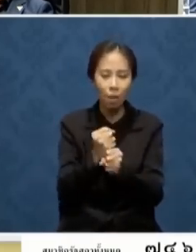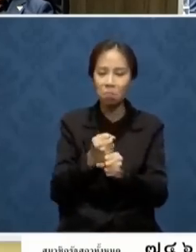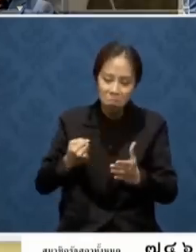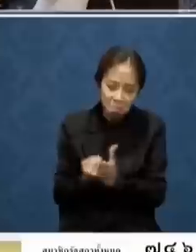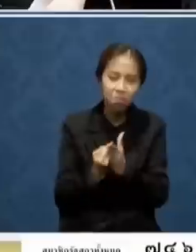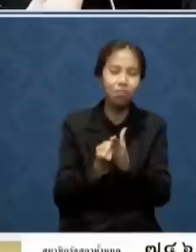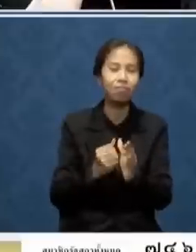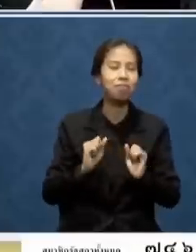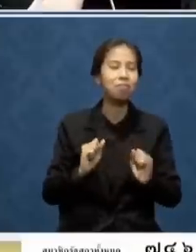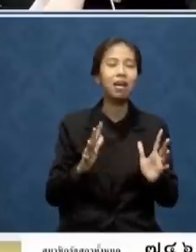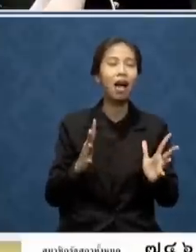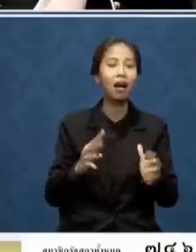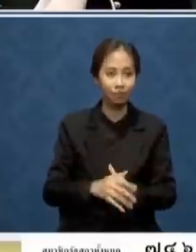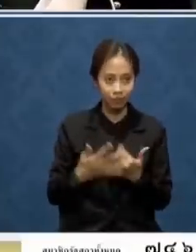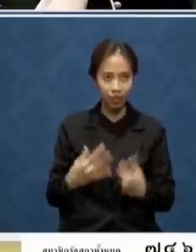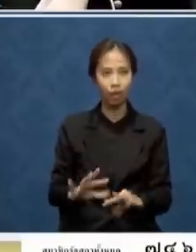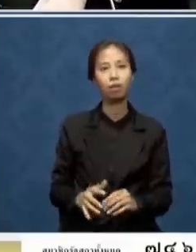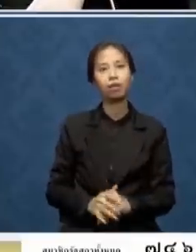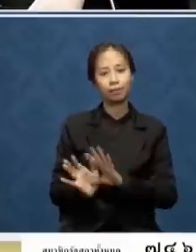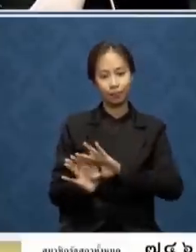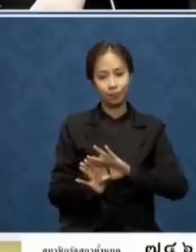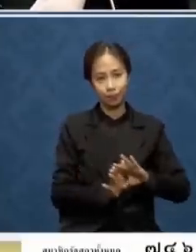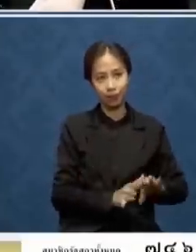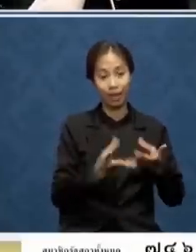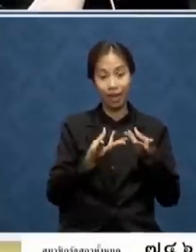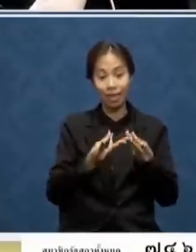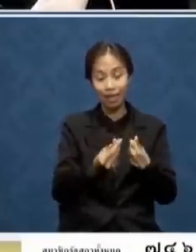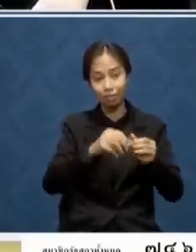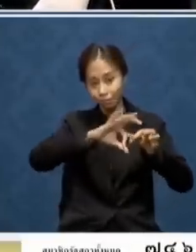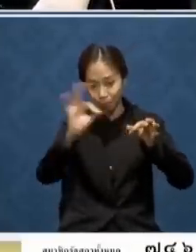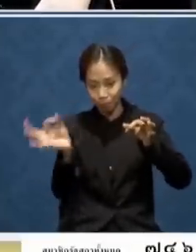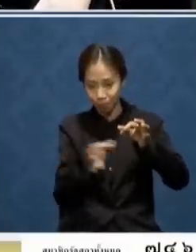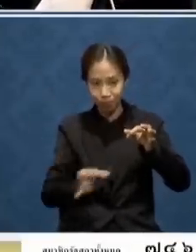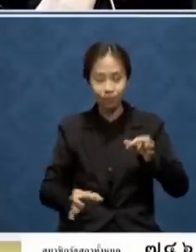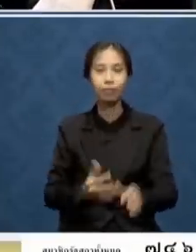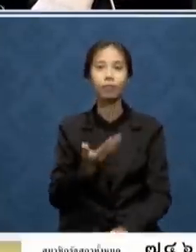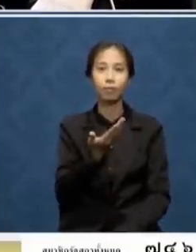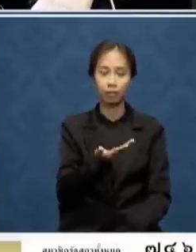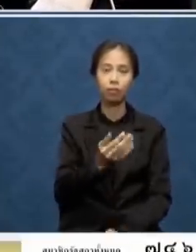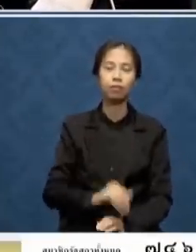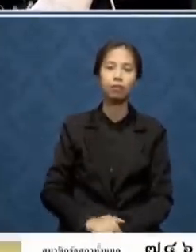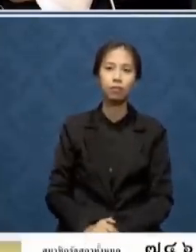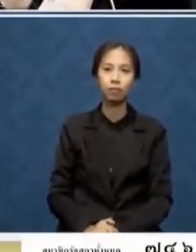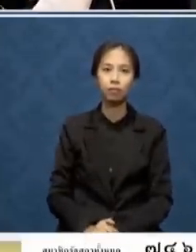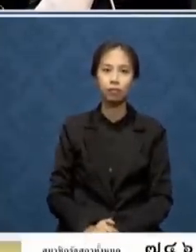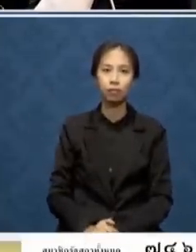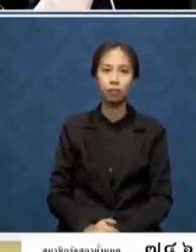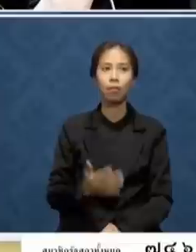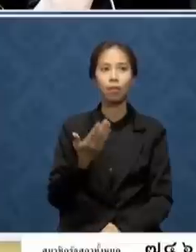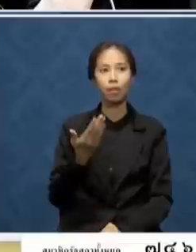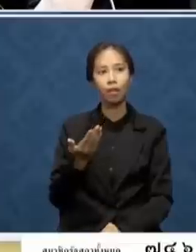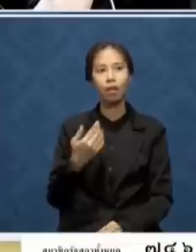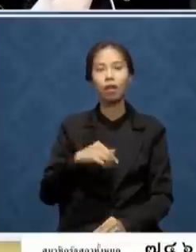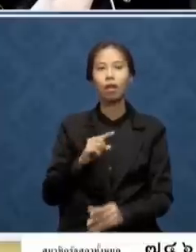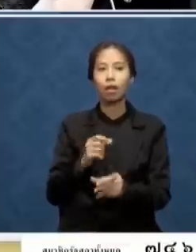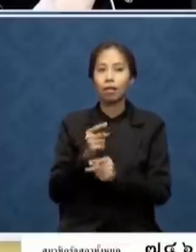พอมาลงในเนื้อหาค่ะเมื่อกี้มันเป็นวิธีการนะคะมาดูในเนื้อหาค่ะท่านประธานในคำแถลงนโยบายนะคะเอ่อถ้อยคำแถลงเนี่ยจะ